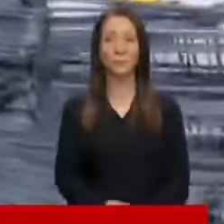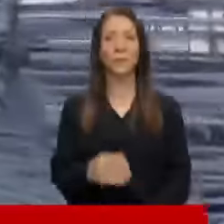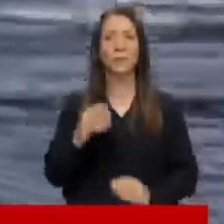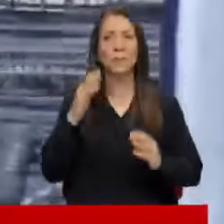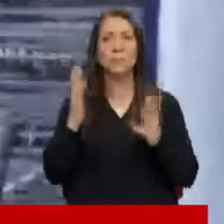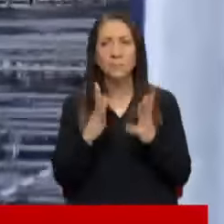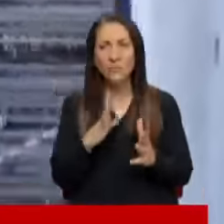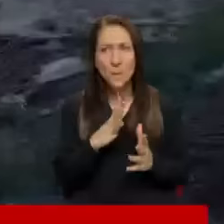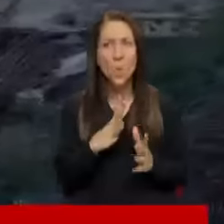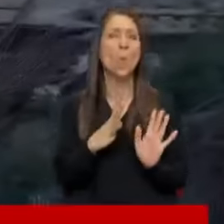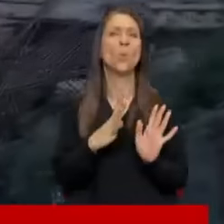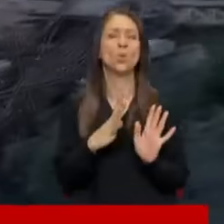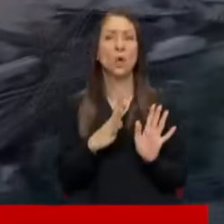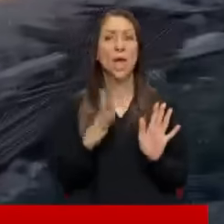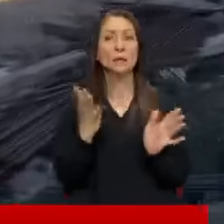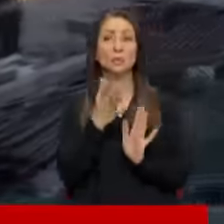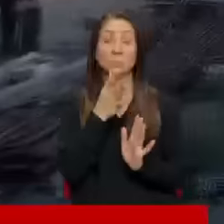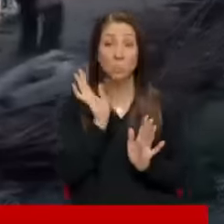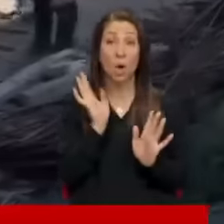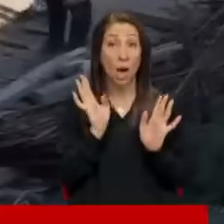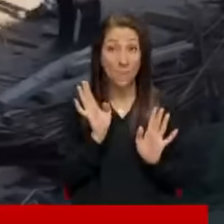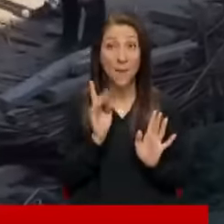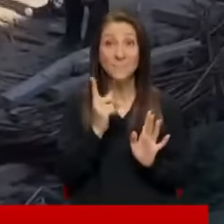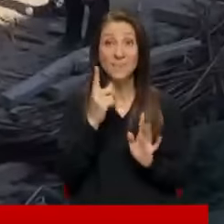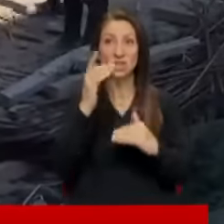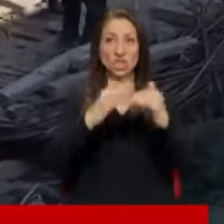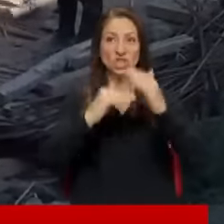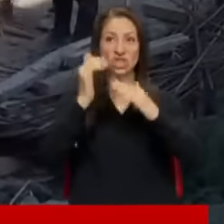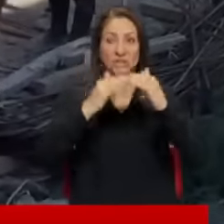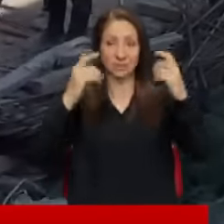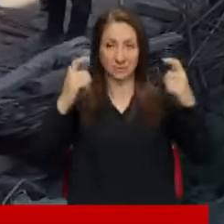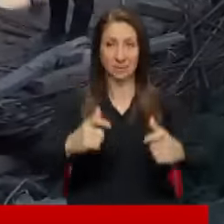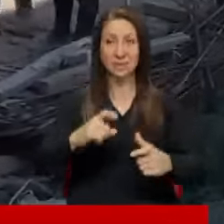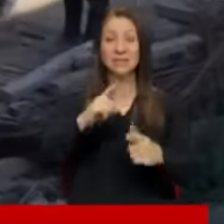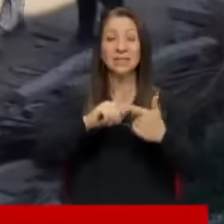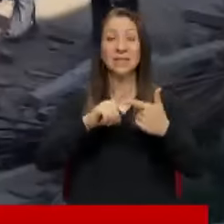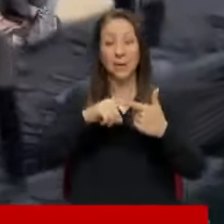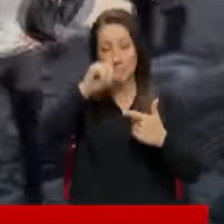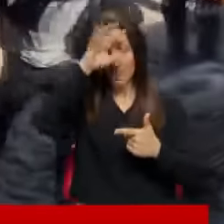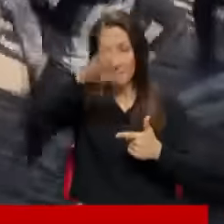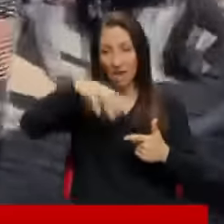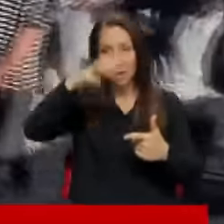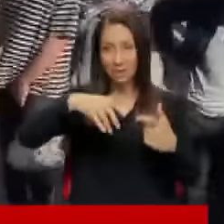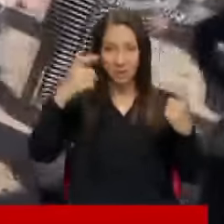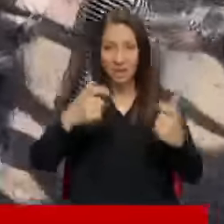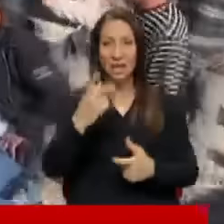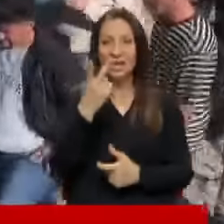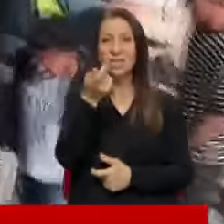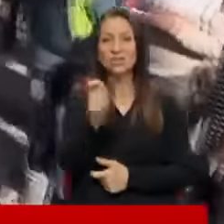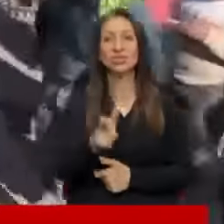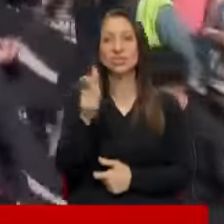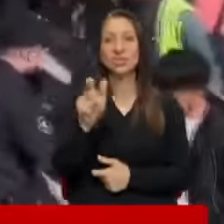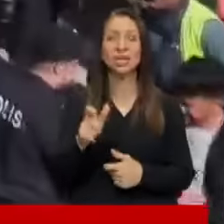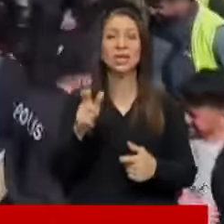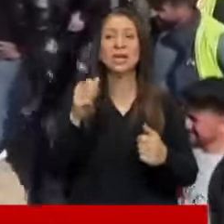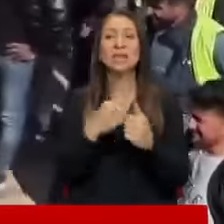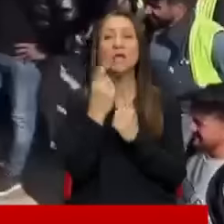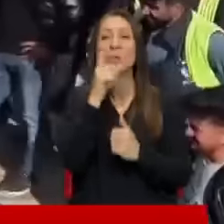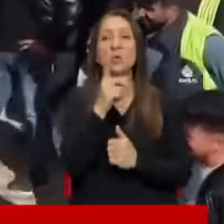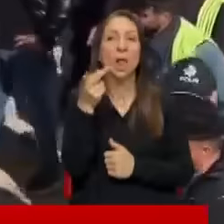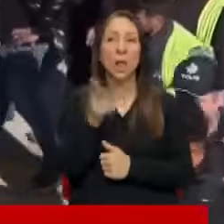İhmal var mıydı yok muydu henüz bilinmiyor ama biri inşaat alanında, diğeri maden ocağında. İki işçi yaşanan